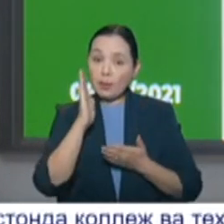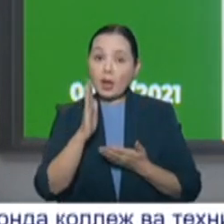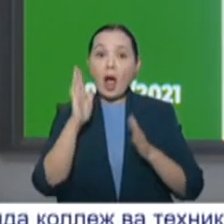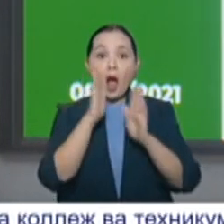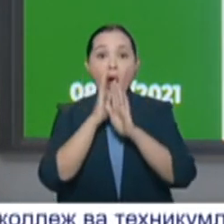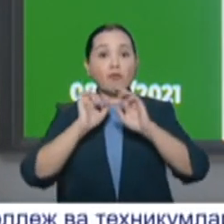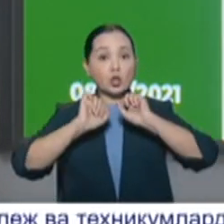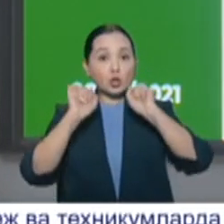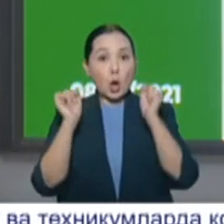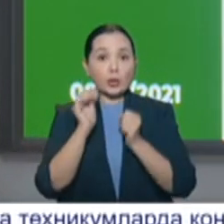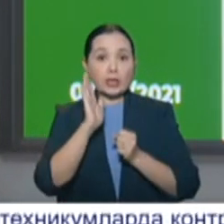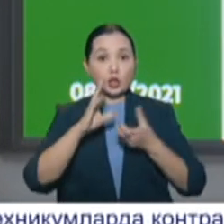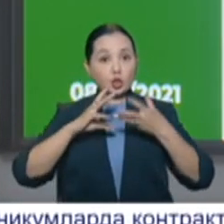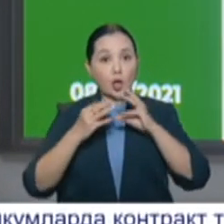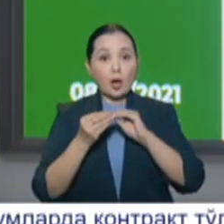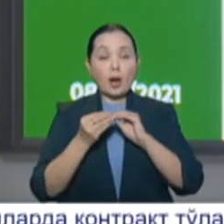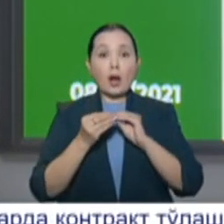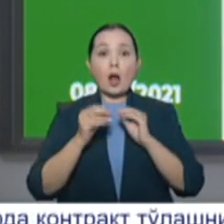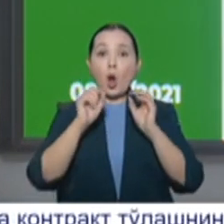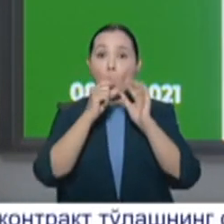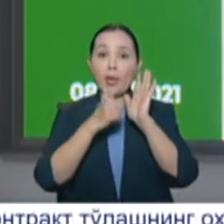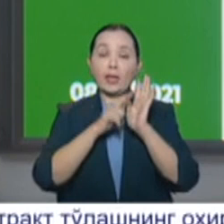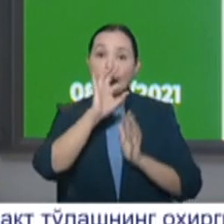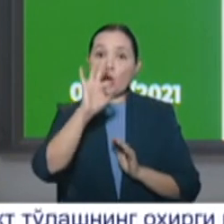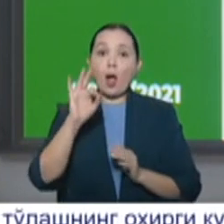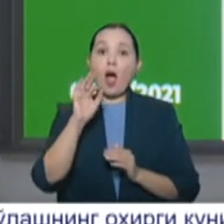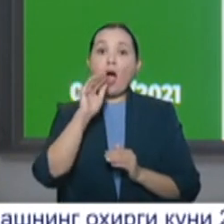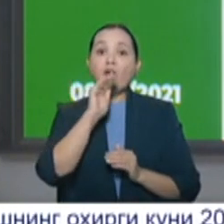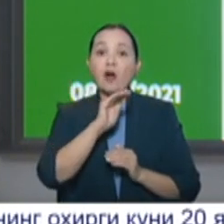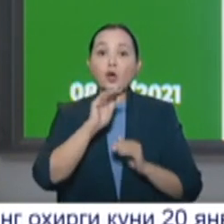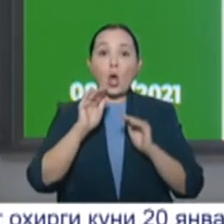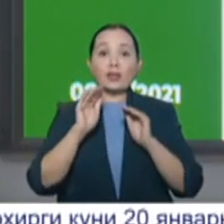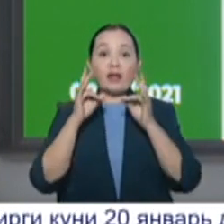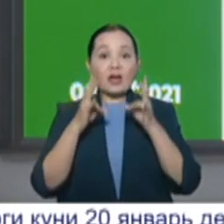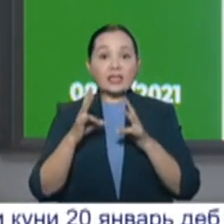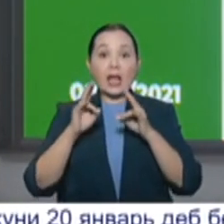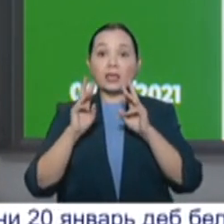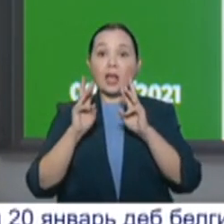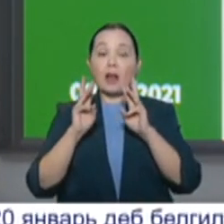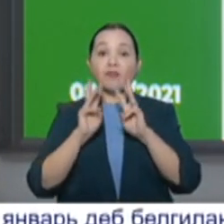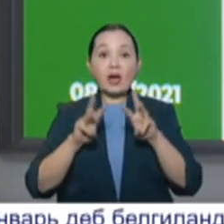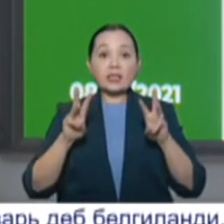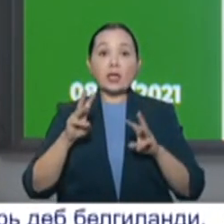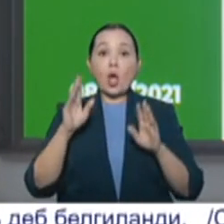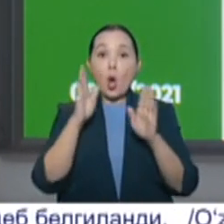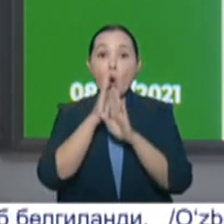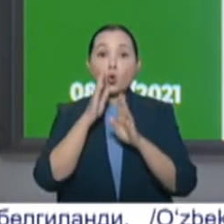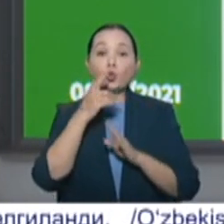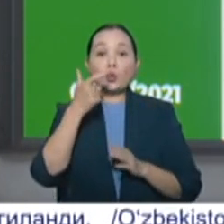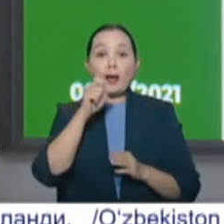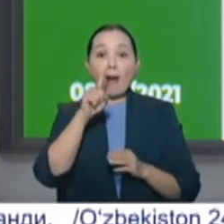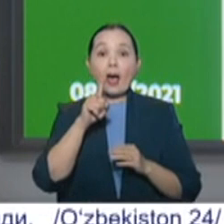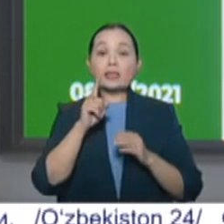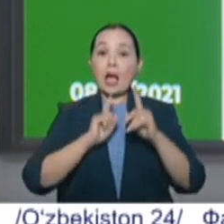Havoni sovib ketishi natijasida 17.00 dan boshlab Favqulodda vaziyatlar vazirligi hamda hudud gaz ta'minot mutasaddilari ishtirokida